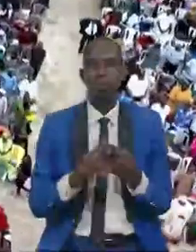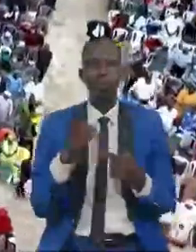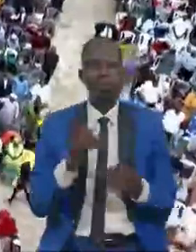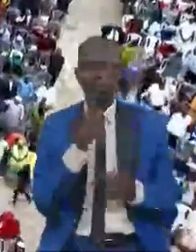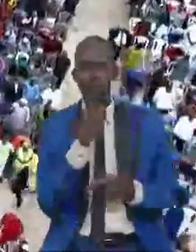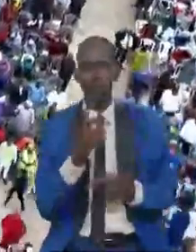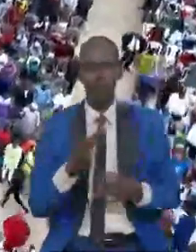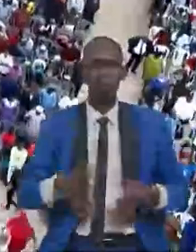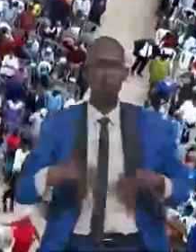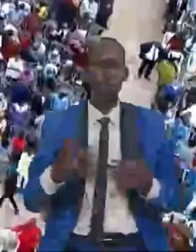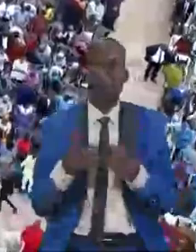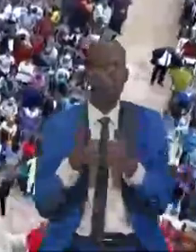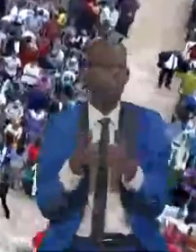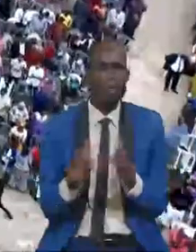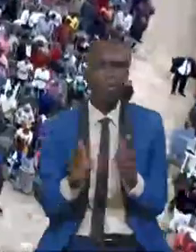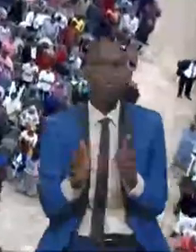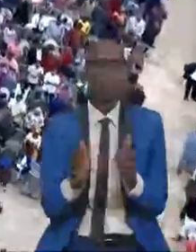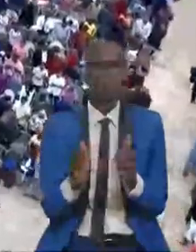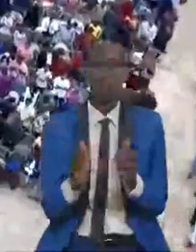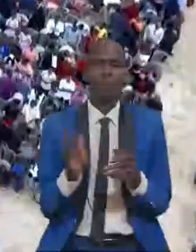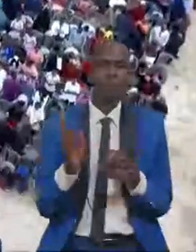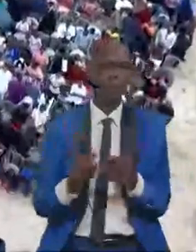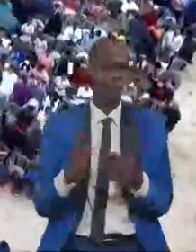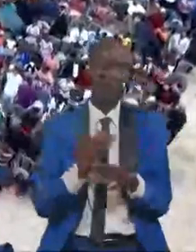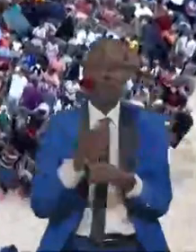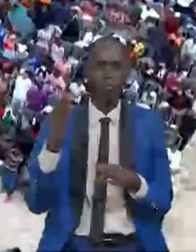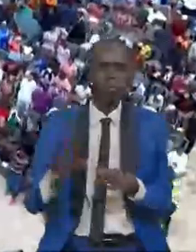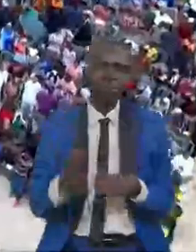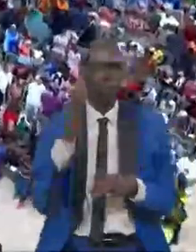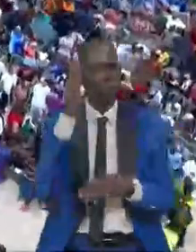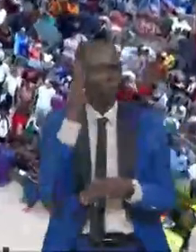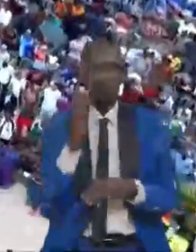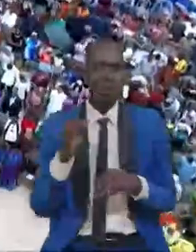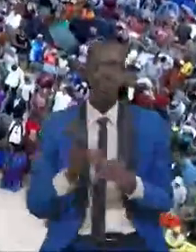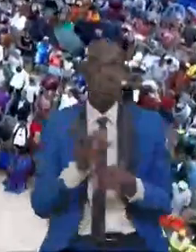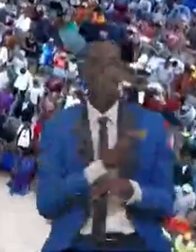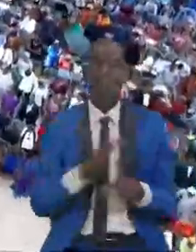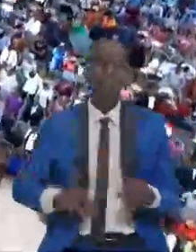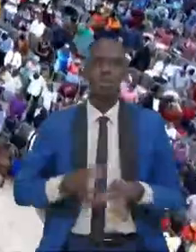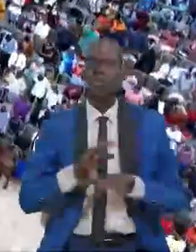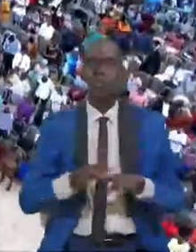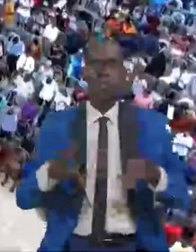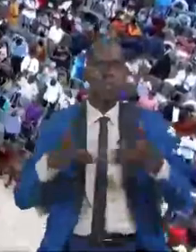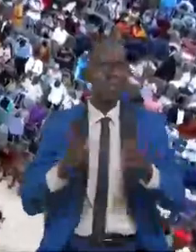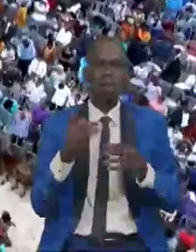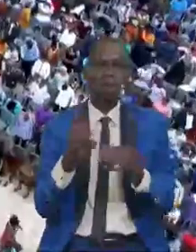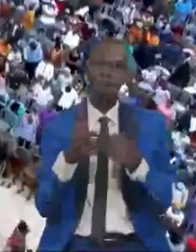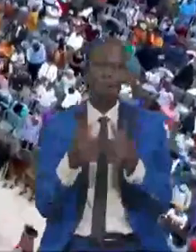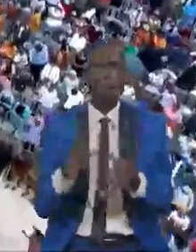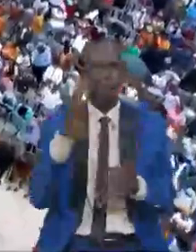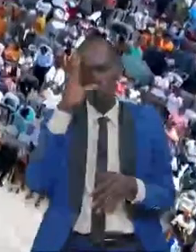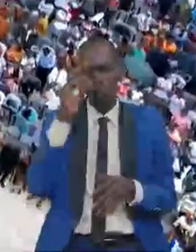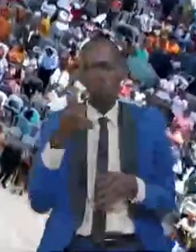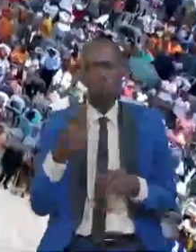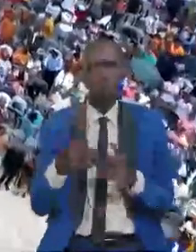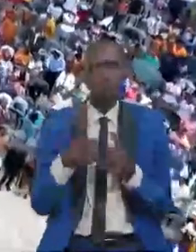perdu à la réalité et perdu aux expériences définies en Christ. Ne laisse pas